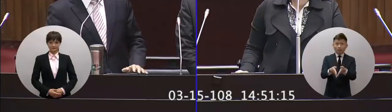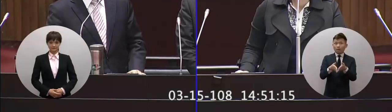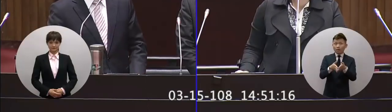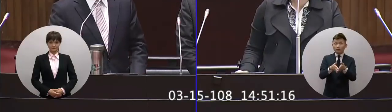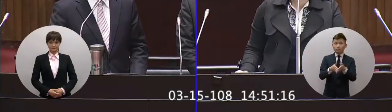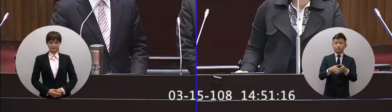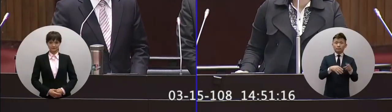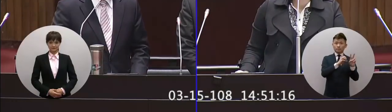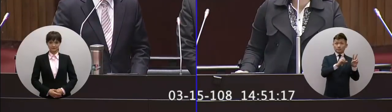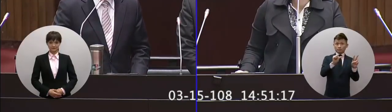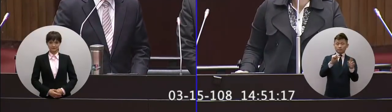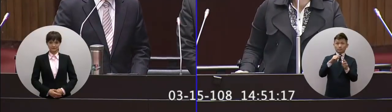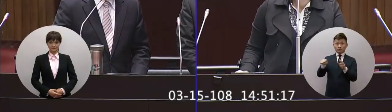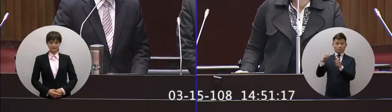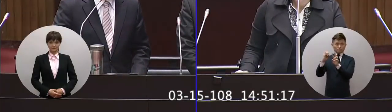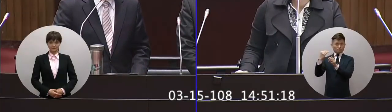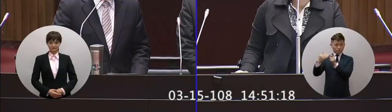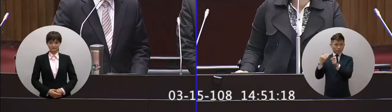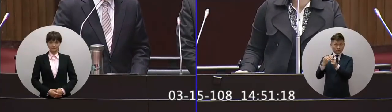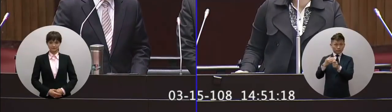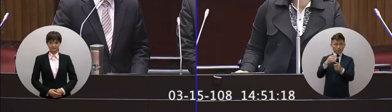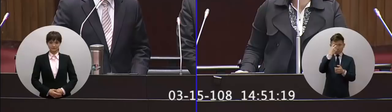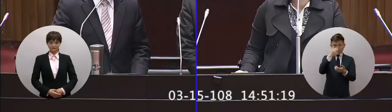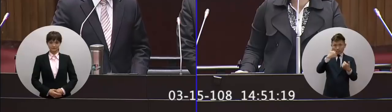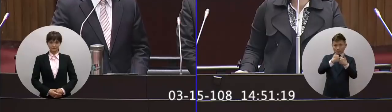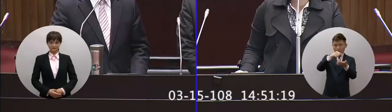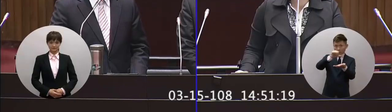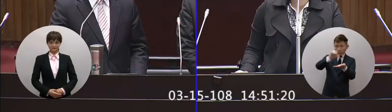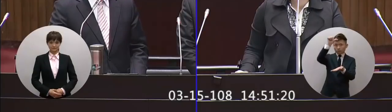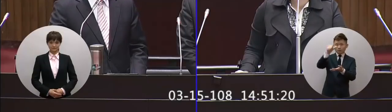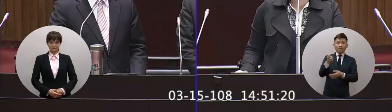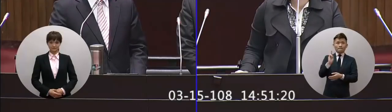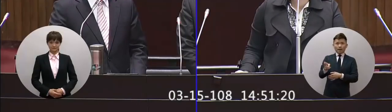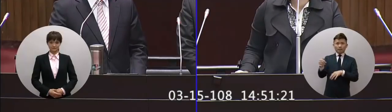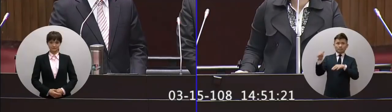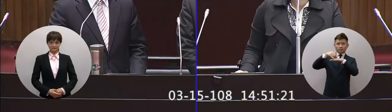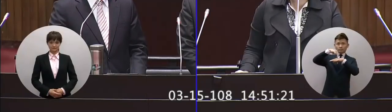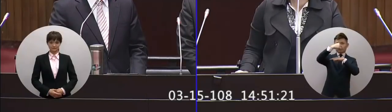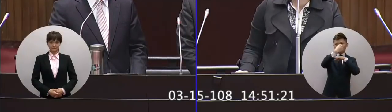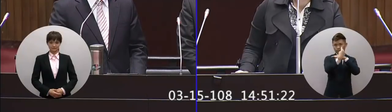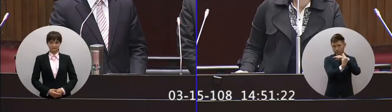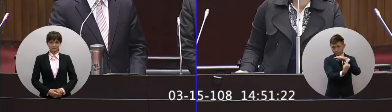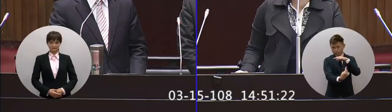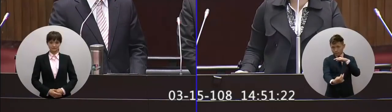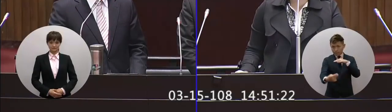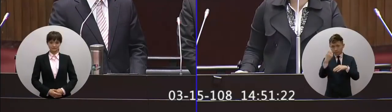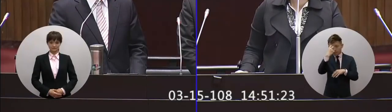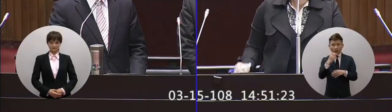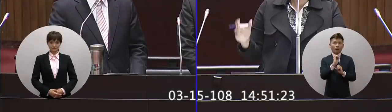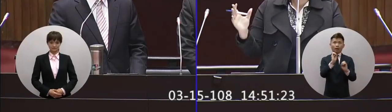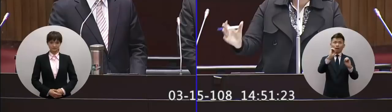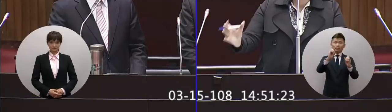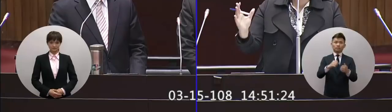2007年到2009年这五次的审查当中，都没有进行海下的调查。院长，你会不会觉